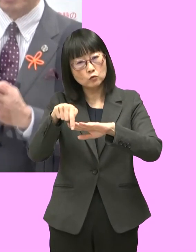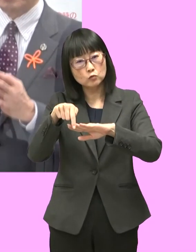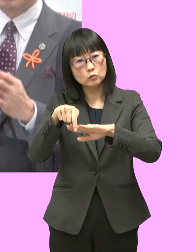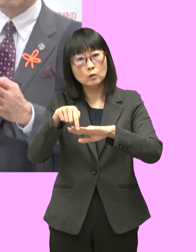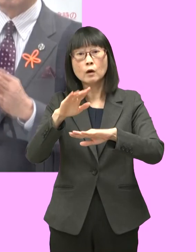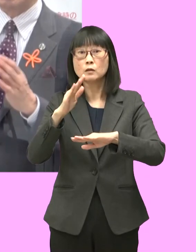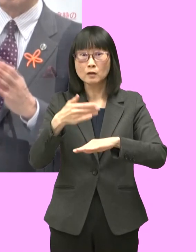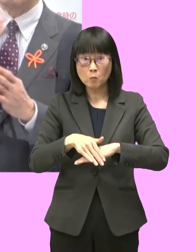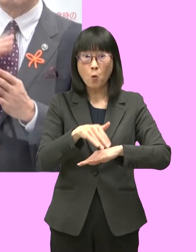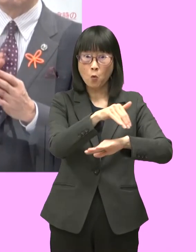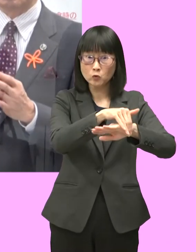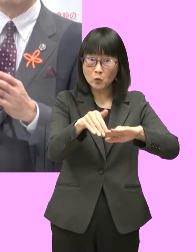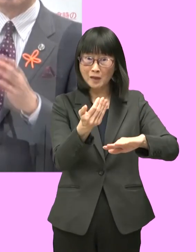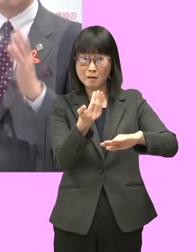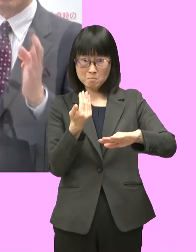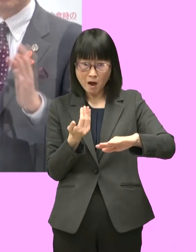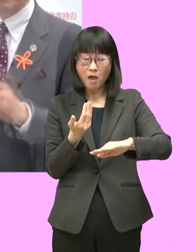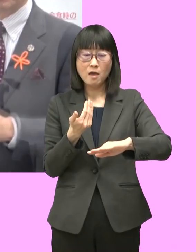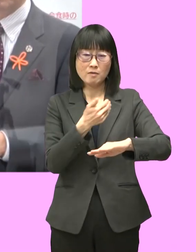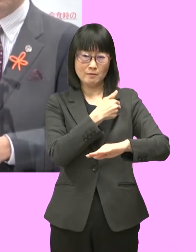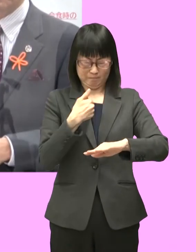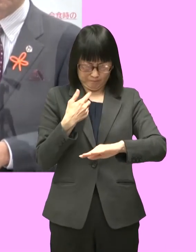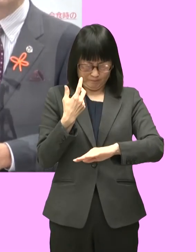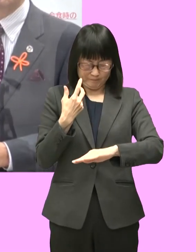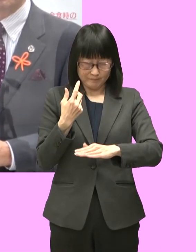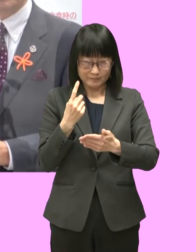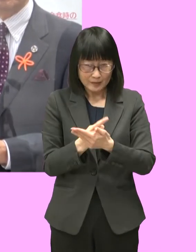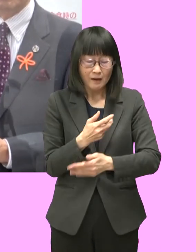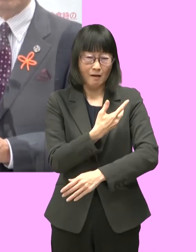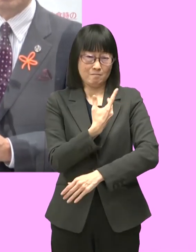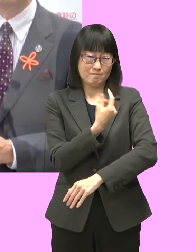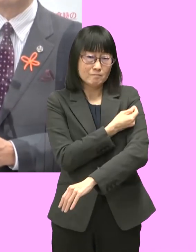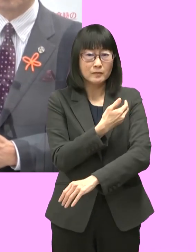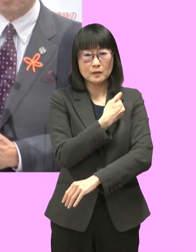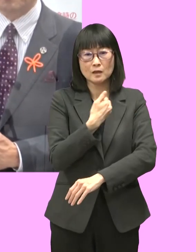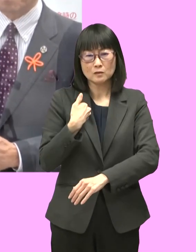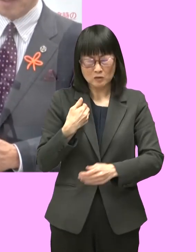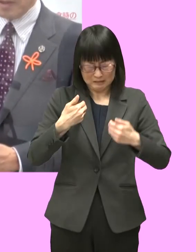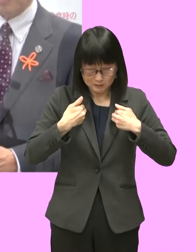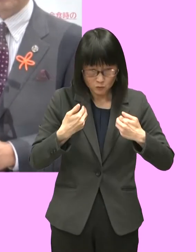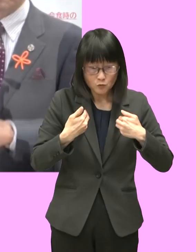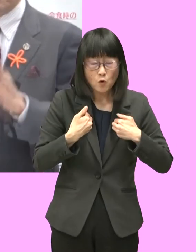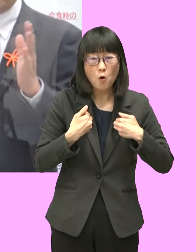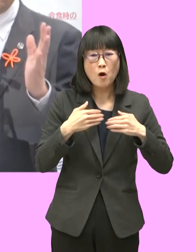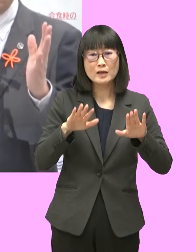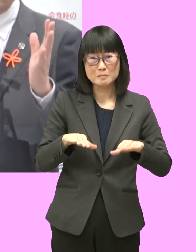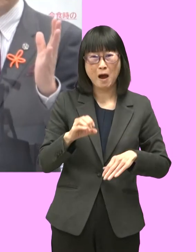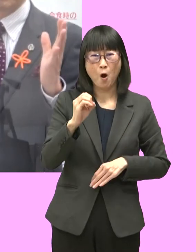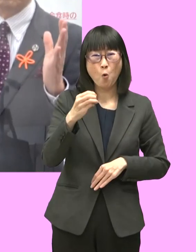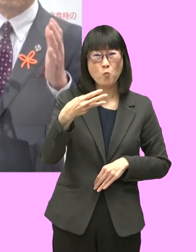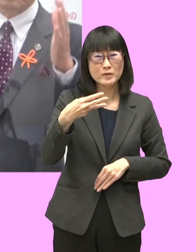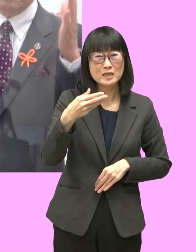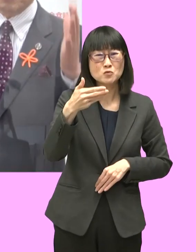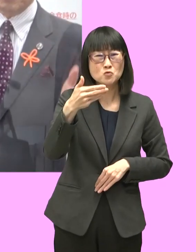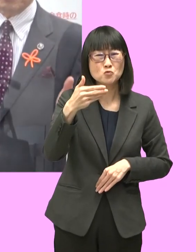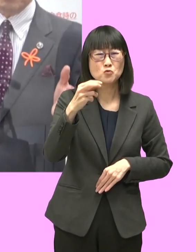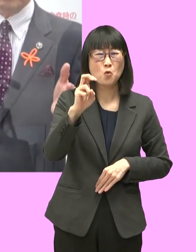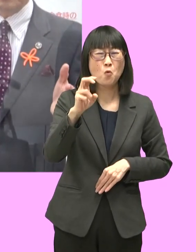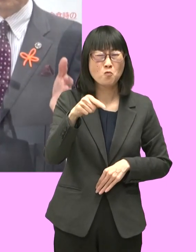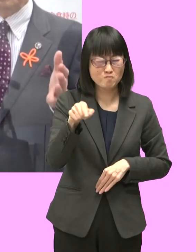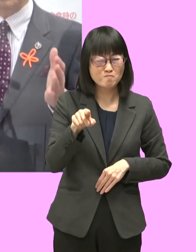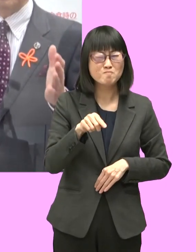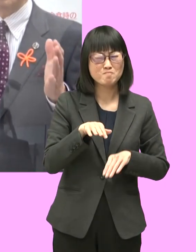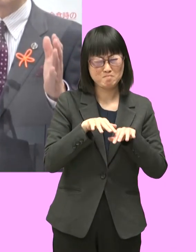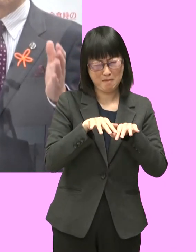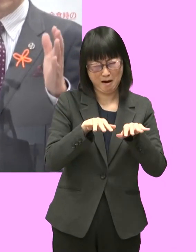してできるだけ早く打った方がオミクロンの状況などからしてもいいだろうということでできるだけその打